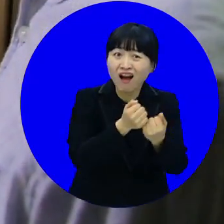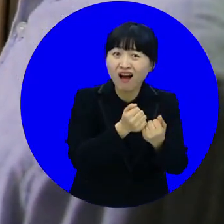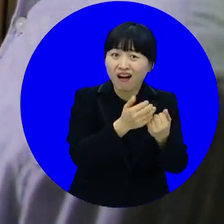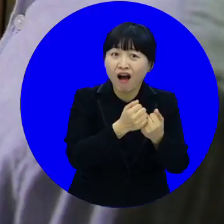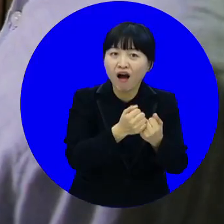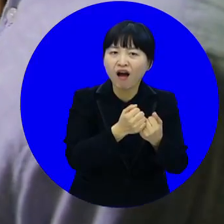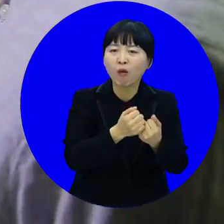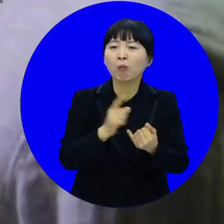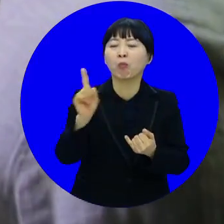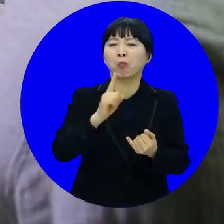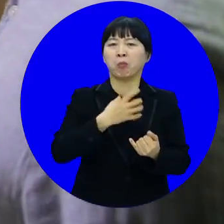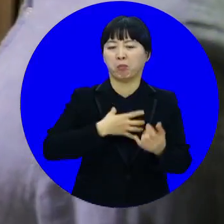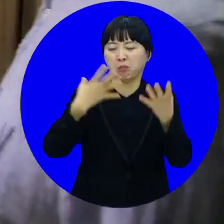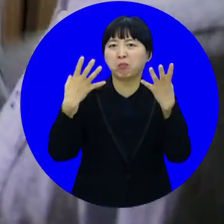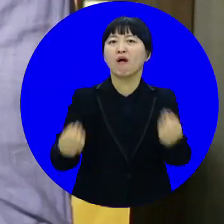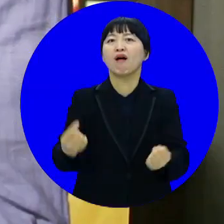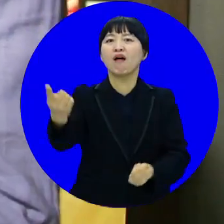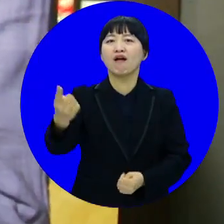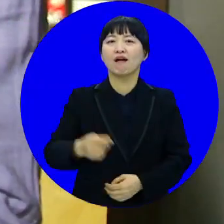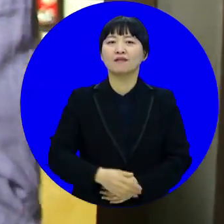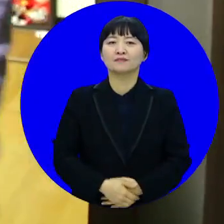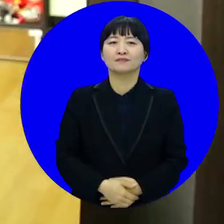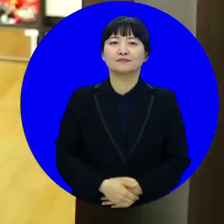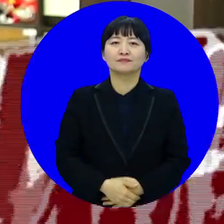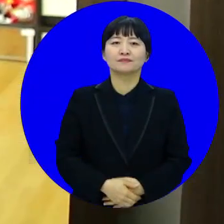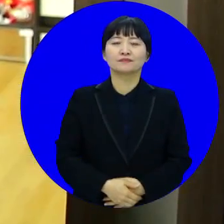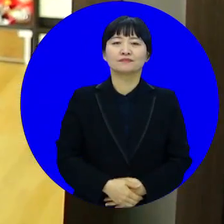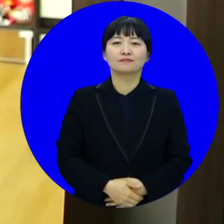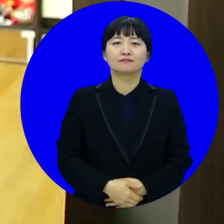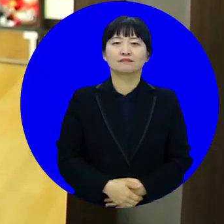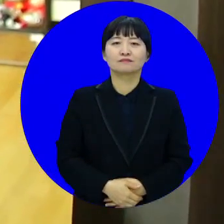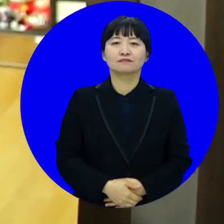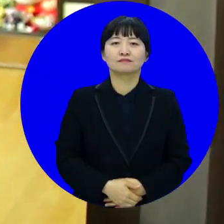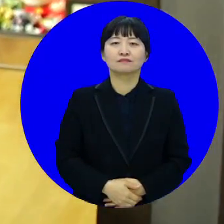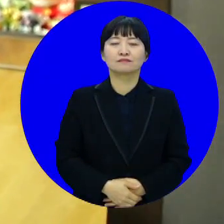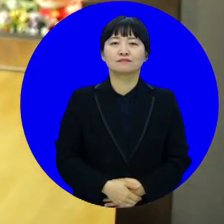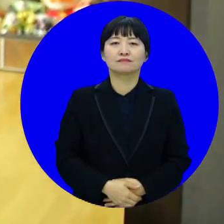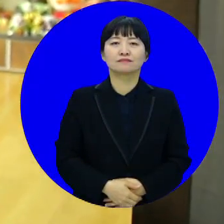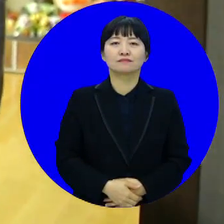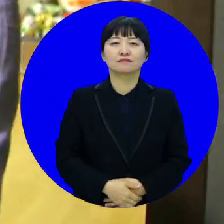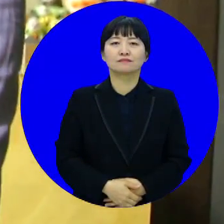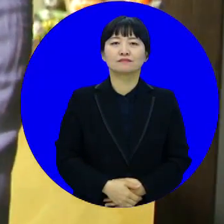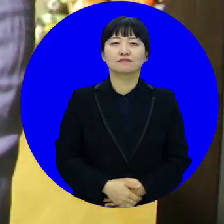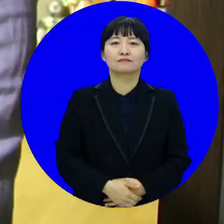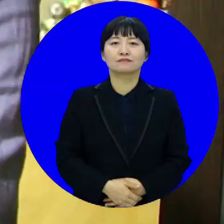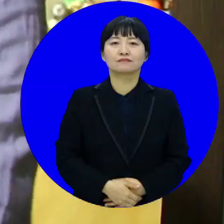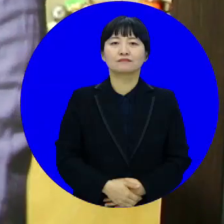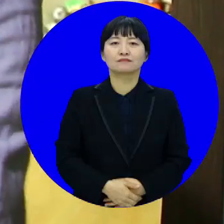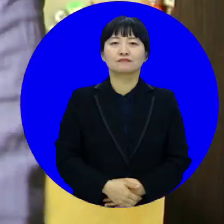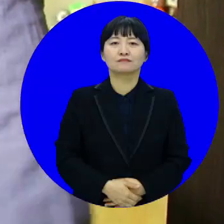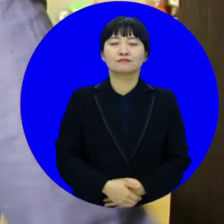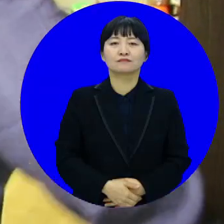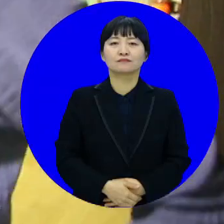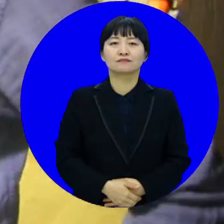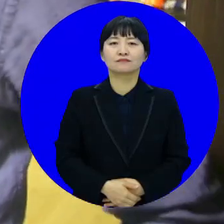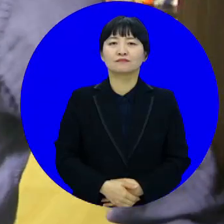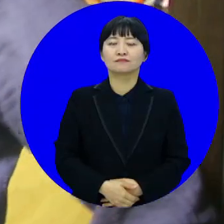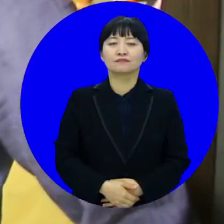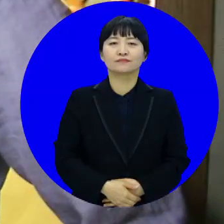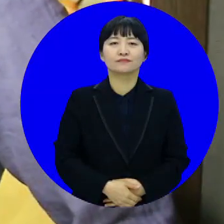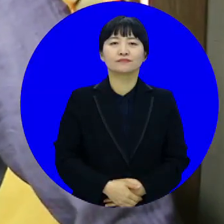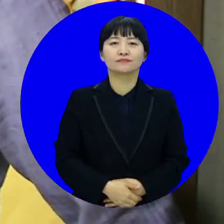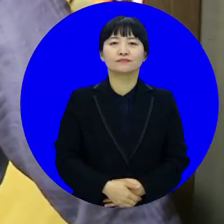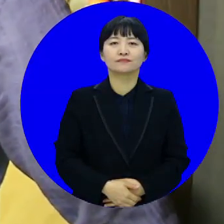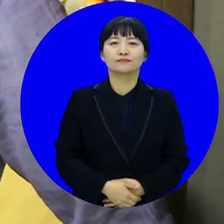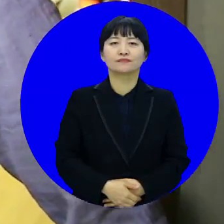납치를 해? 뭔 걱정이 그렇게 많아? 그거 납치한데 그냥 봐. 보게 해주잖아. 근데 늦게 데려오지 마. 아니 좀